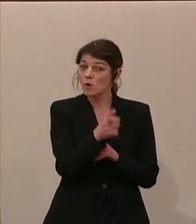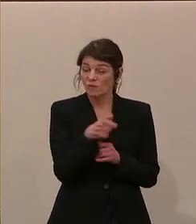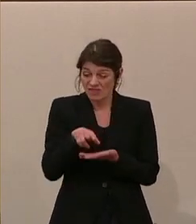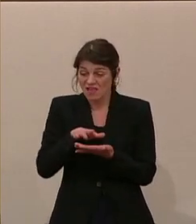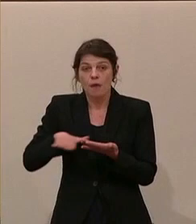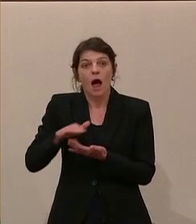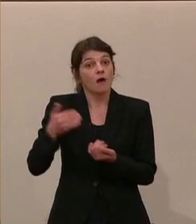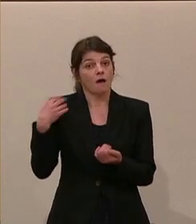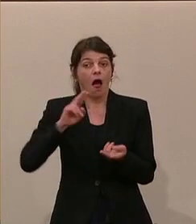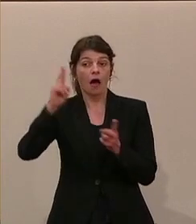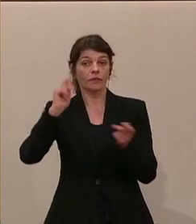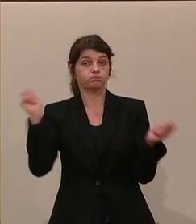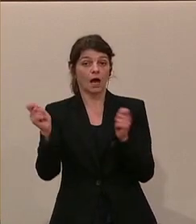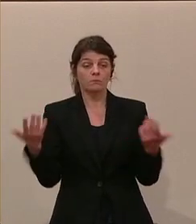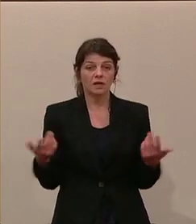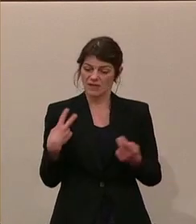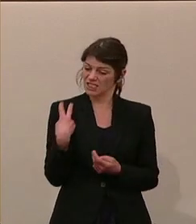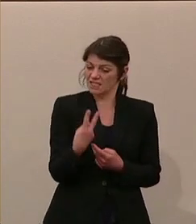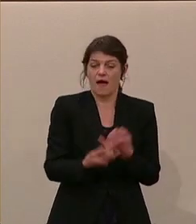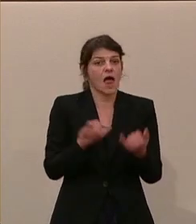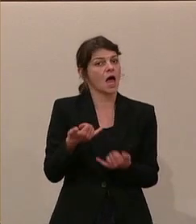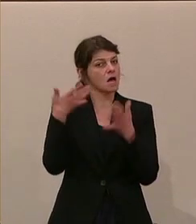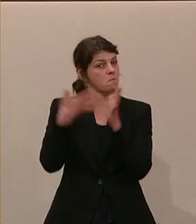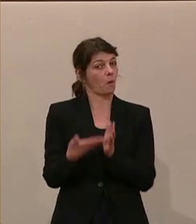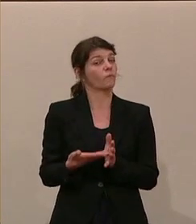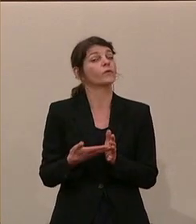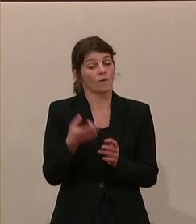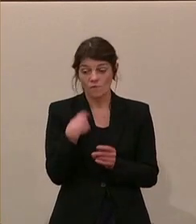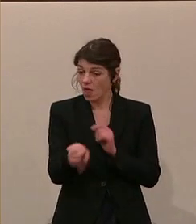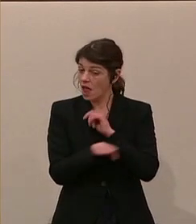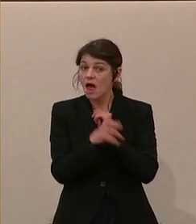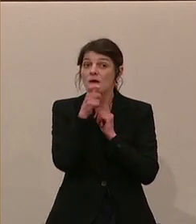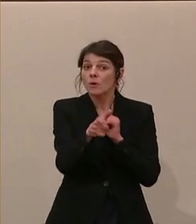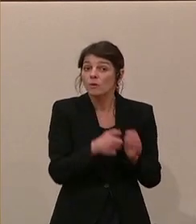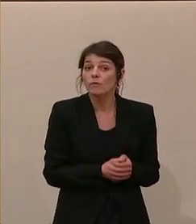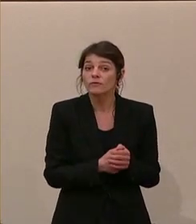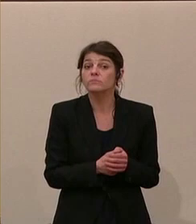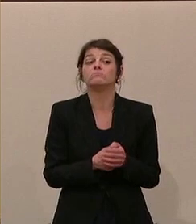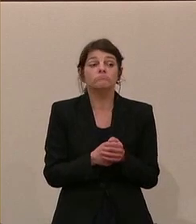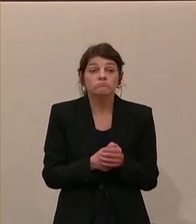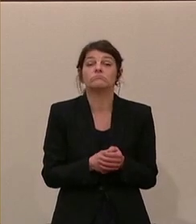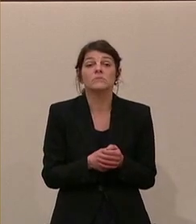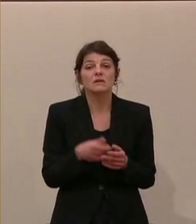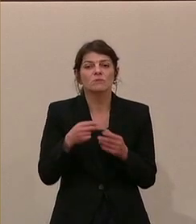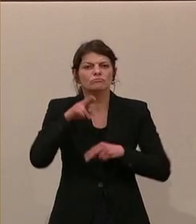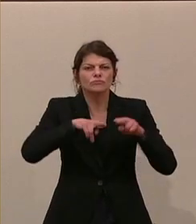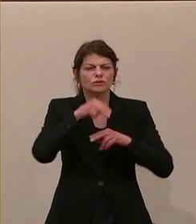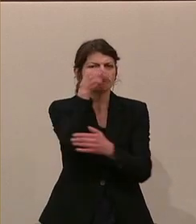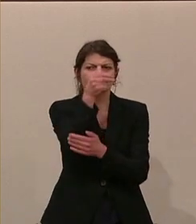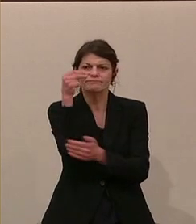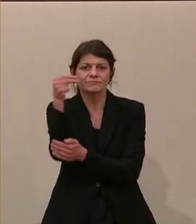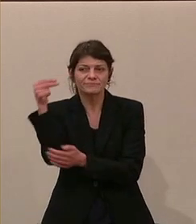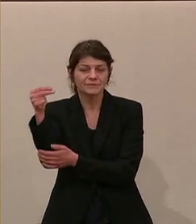andere geworden sind. Eine 2-jährige Überprüfung dieser Lehrberufe mit den entsprechenden Bezeichnungen,